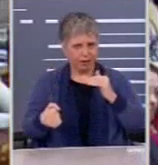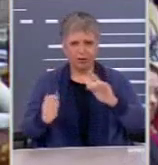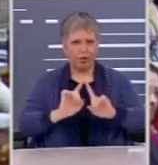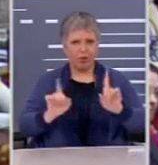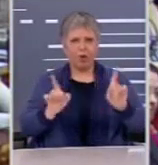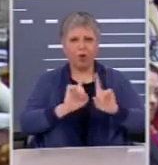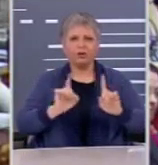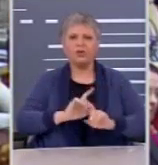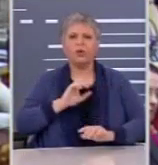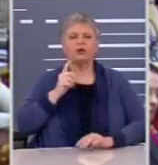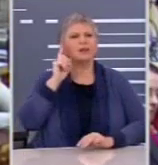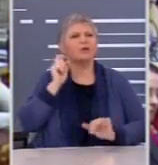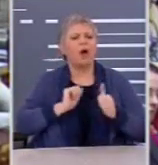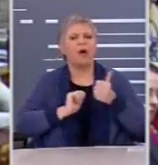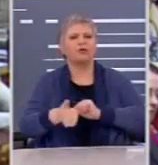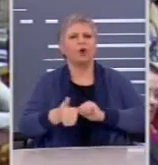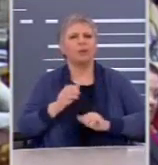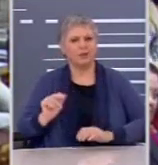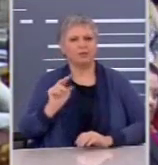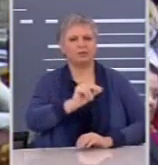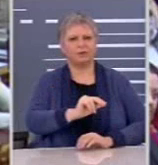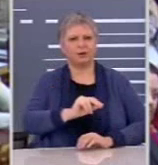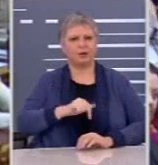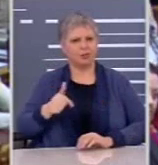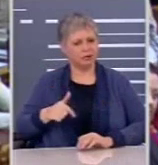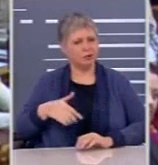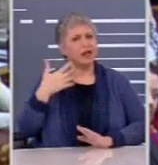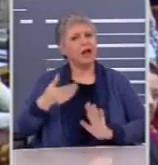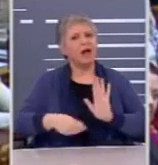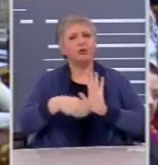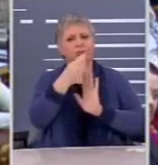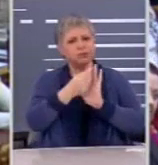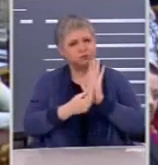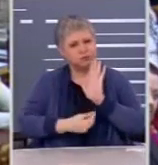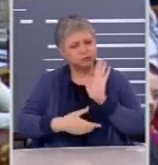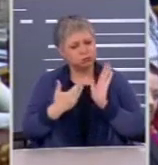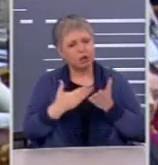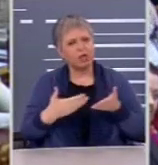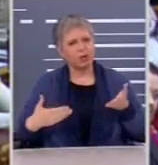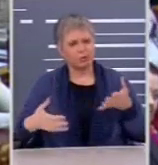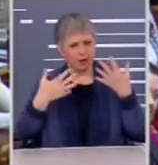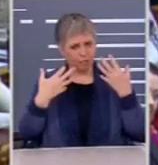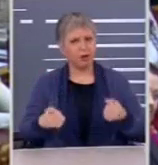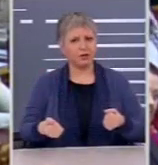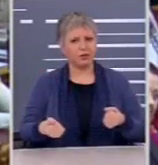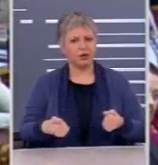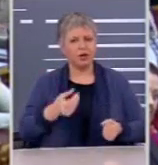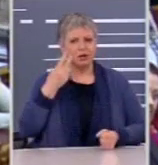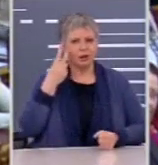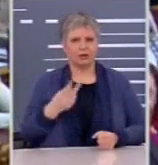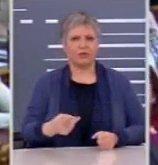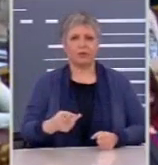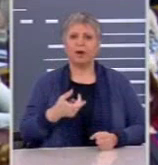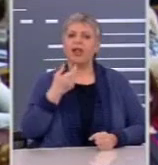Τα στοιχεία της παγκόσμιας έκθεσης, της έκθεσης του Παγκόσμιου Οικονομικού Φόρουμ είναι αμήλικτα. Η οικονομική ανισότητα